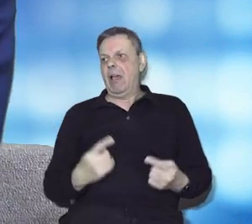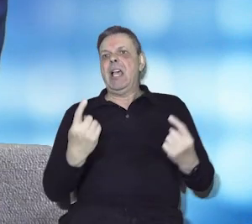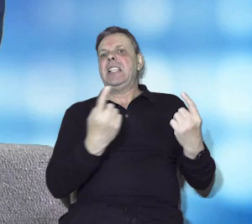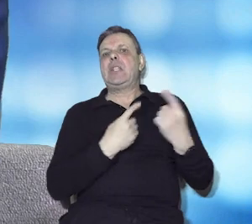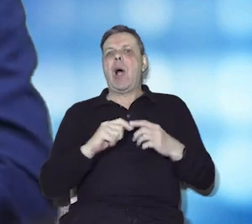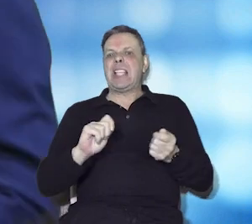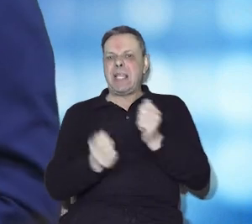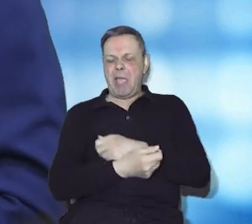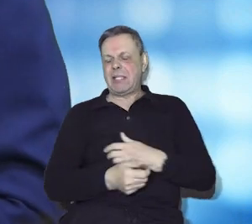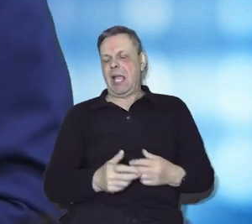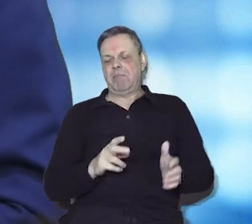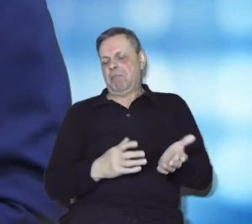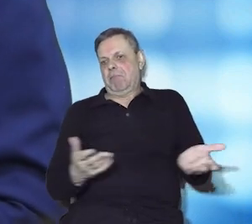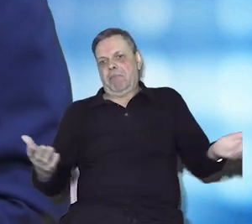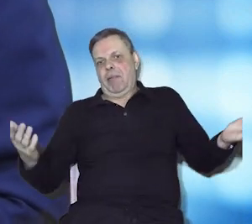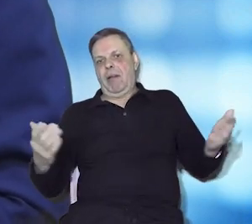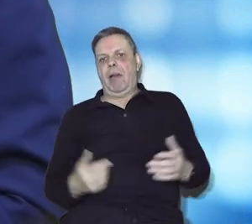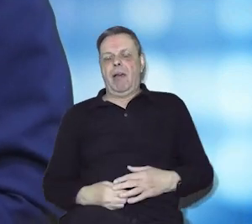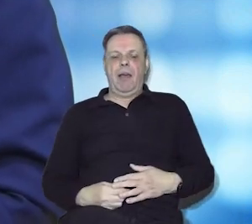proljeća, Tunis nam je bio na 3. mjestu.